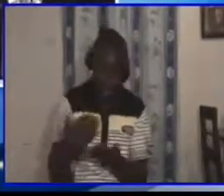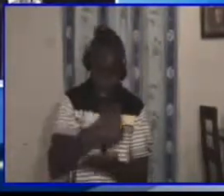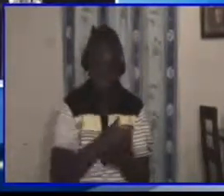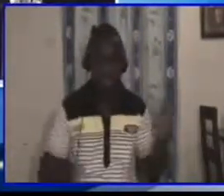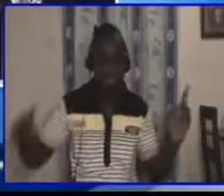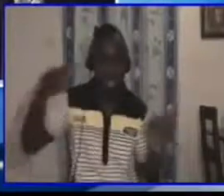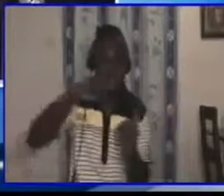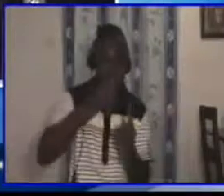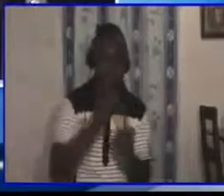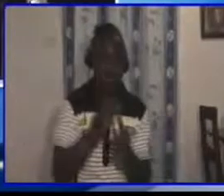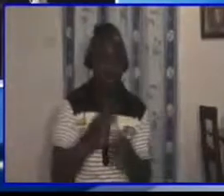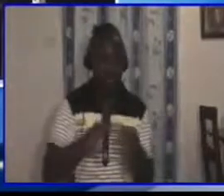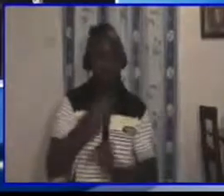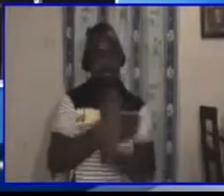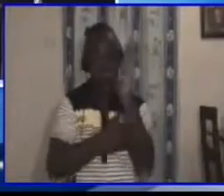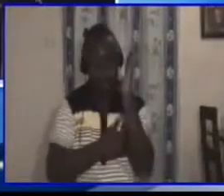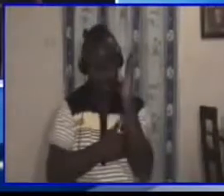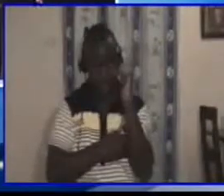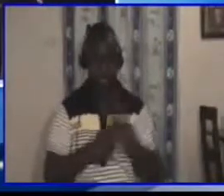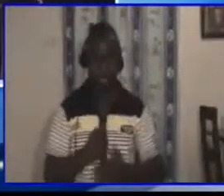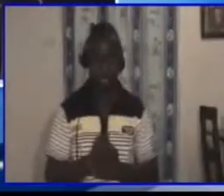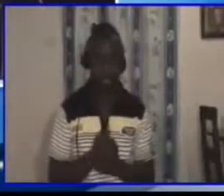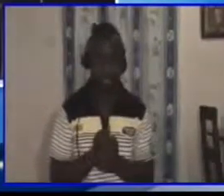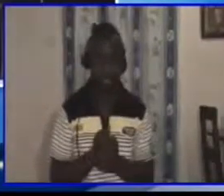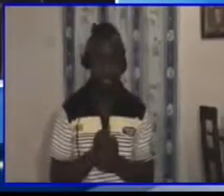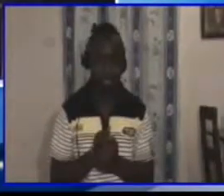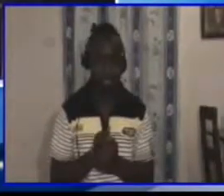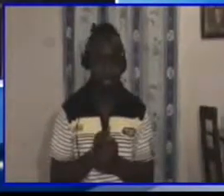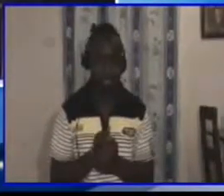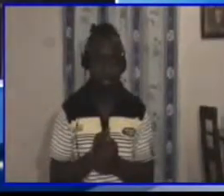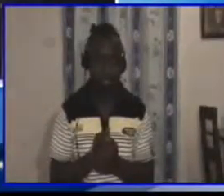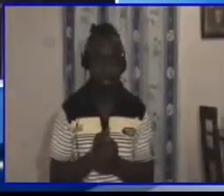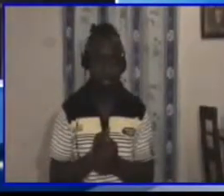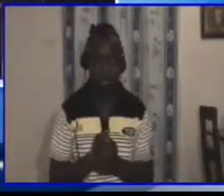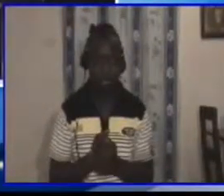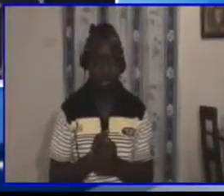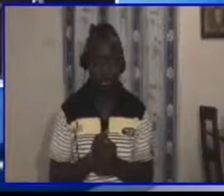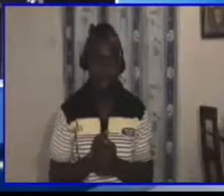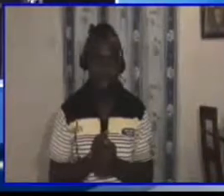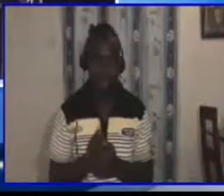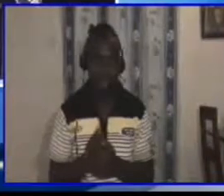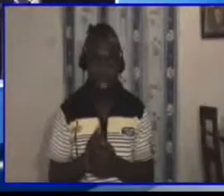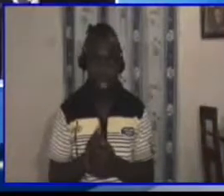e coloro che ascoltano ciò che dice lo spirito